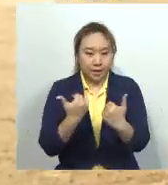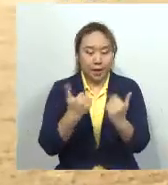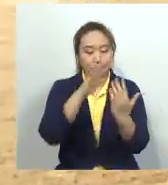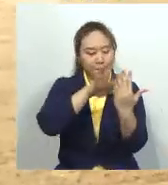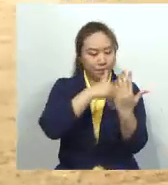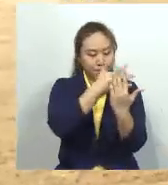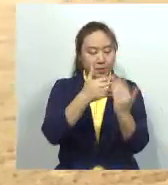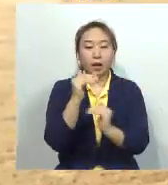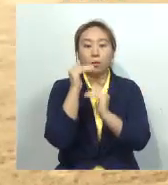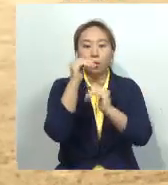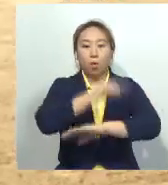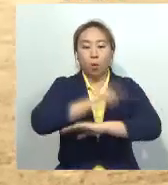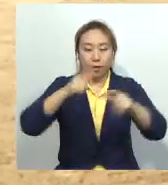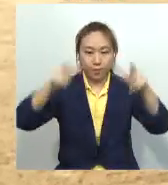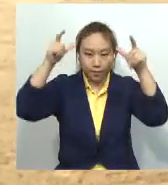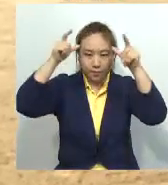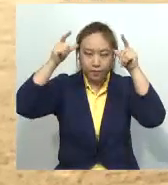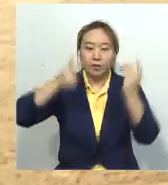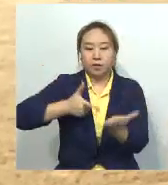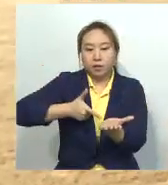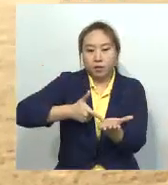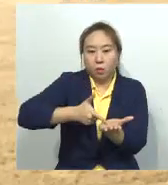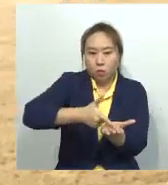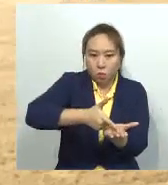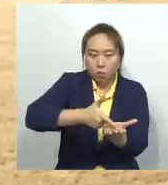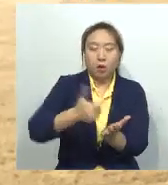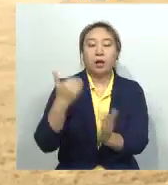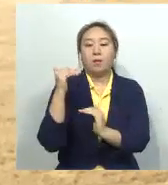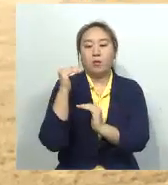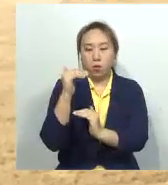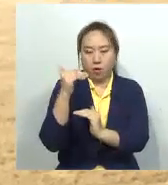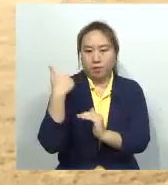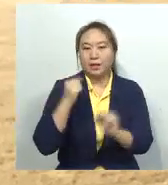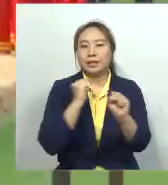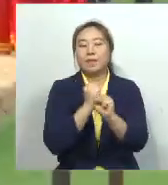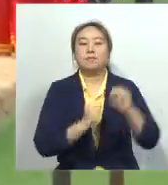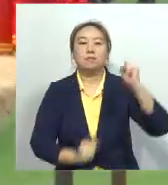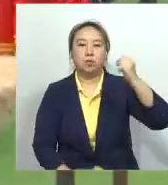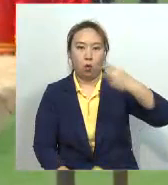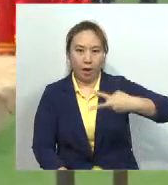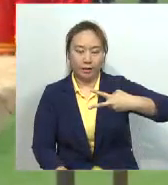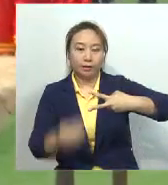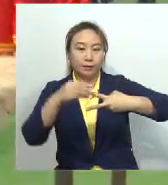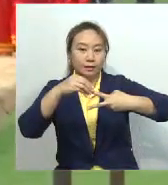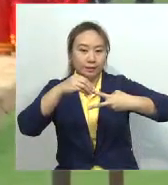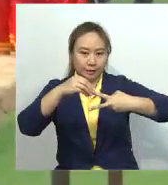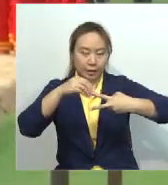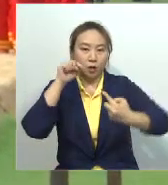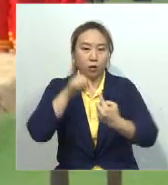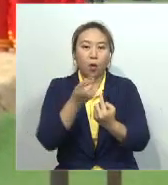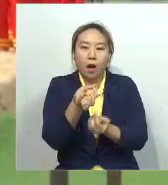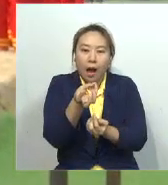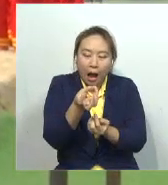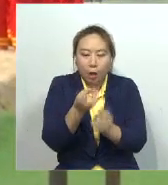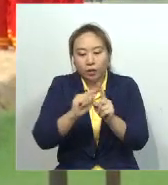นะครับวันพระราชพิธีพืชมงคลจรดพระนางครรภ์แรกนาขวัญประกอบด้วย2พระราชพิธีรวมกันนะครับคือพระราชพิธีพืชมงค